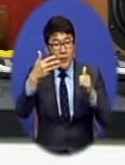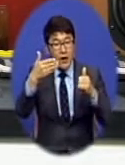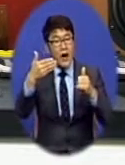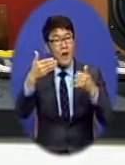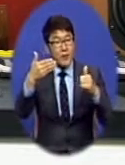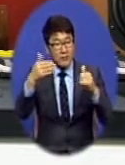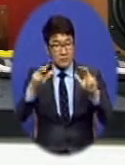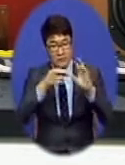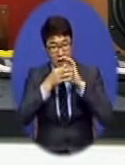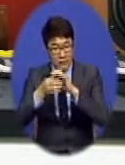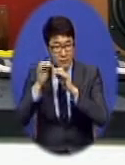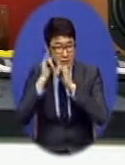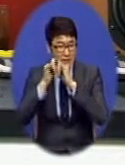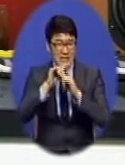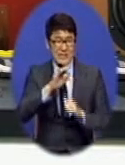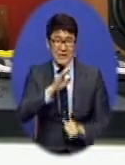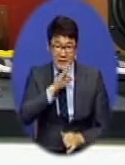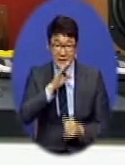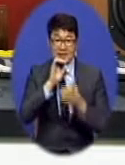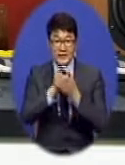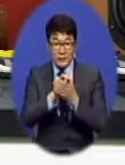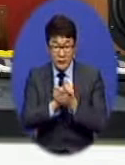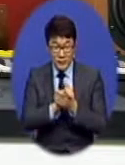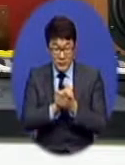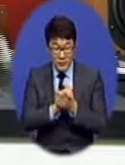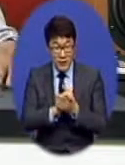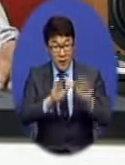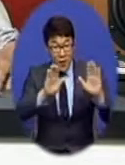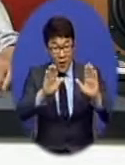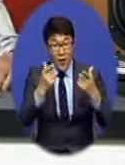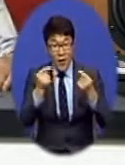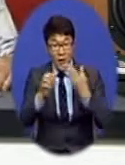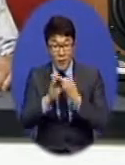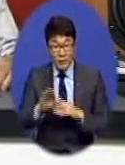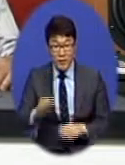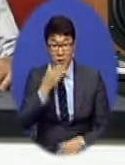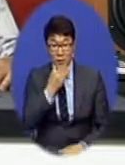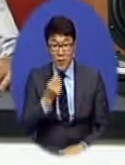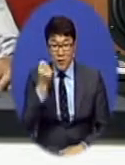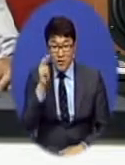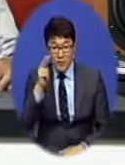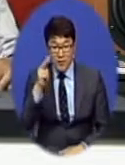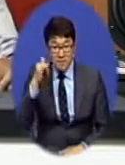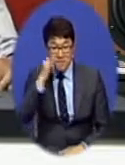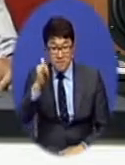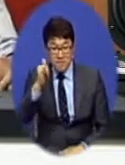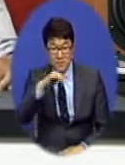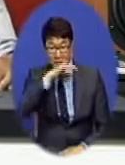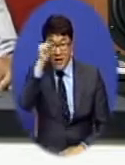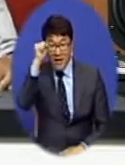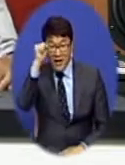그 많으신 거예요? 오리지널 친구죠. 자, 그러면 네. 이정옥님, 저희 복지TV 연결된 김에 네. 자,